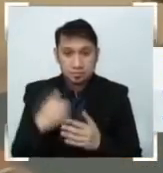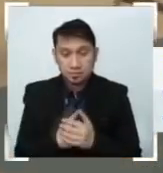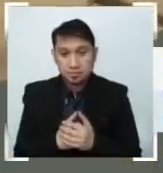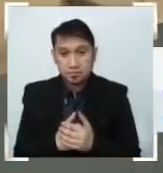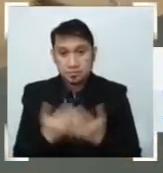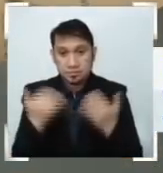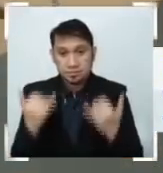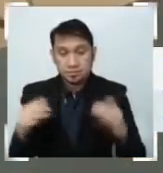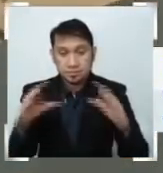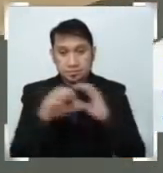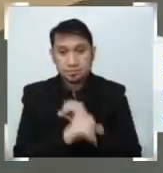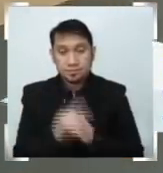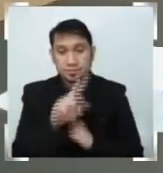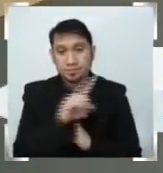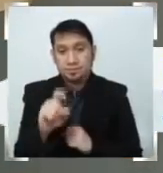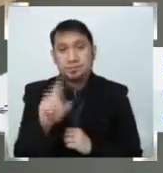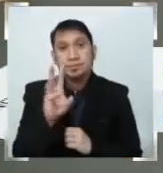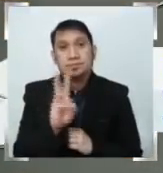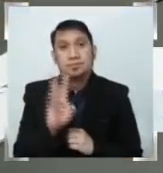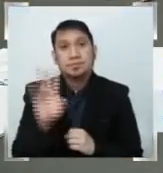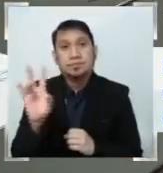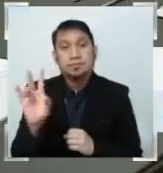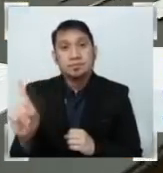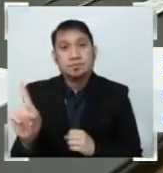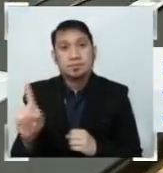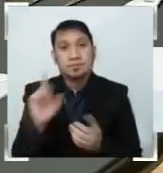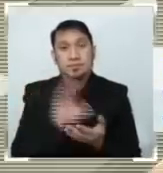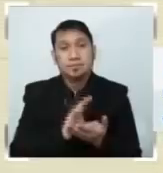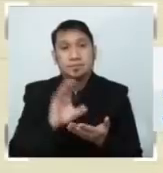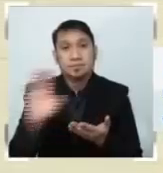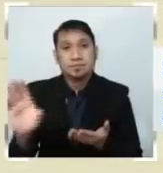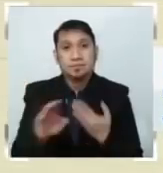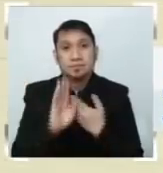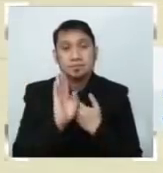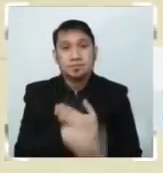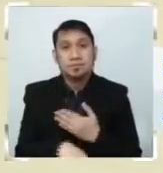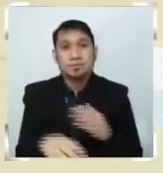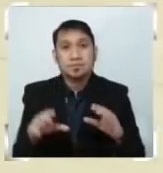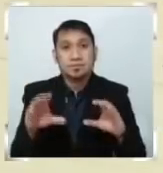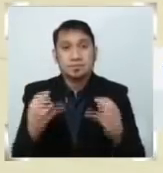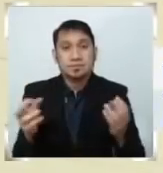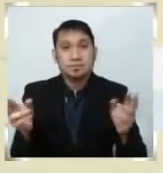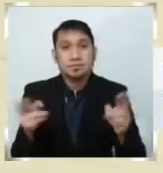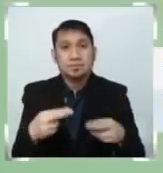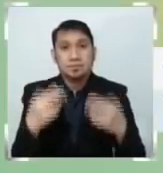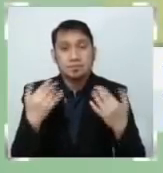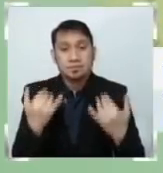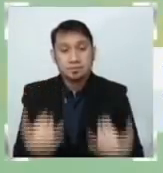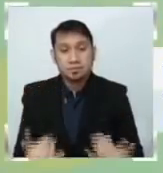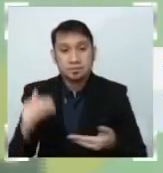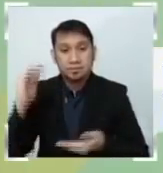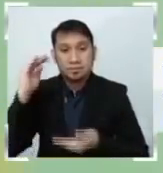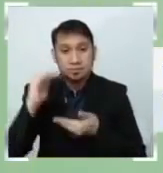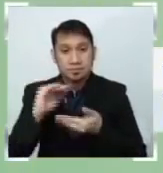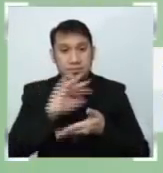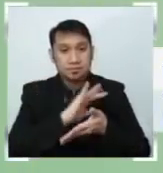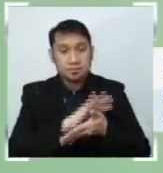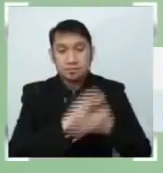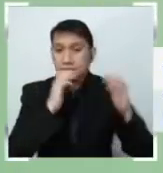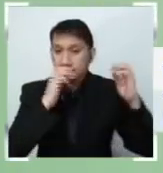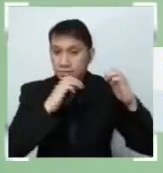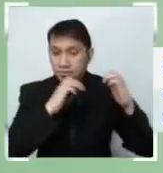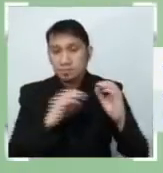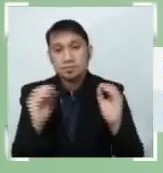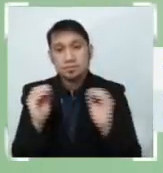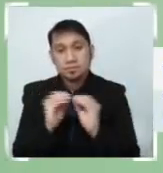na sa 161 universidad at kolehiyo na ang nagbalik classroom. At ngayon patuloy na bumaba ang mga kaso, inaasahang mas darami pa ang